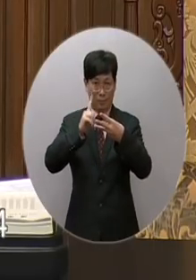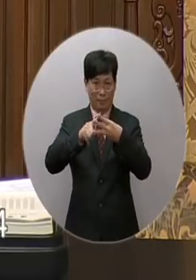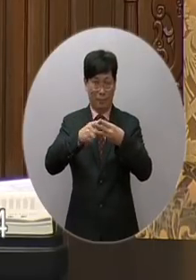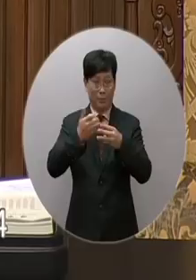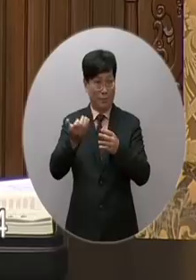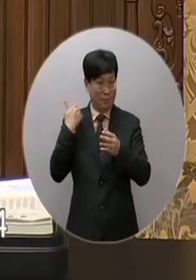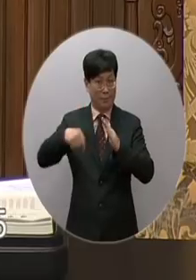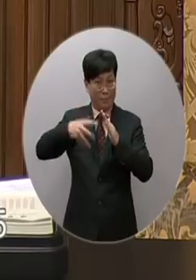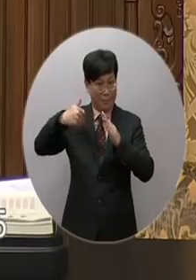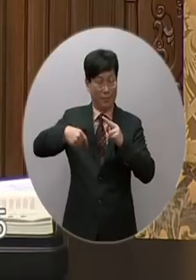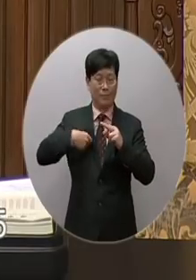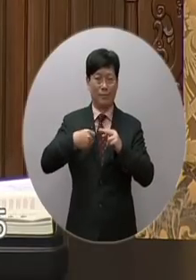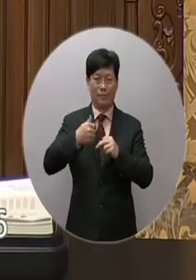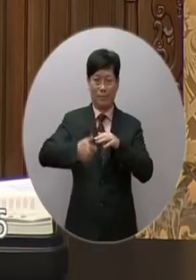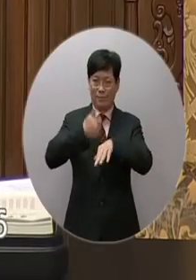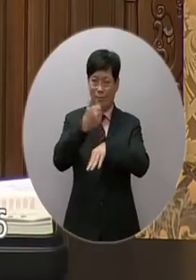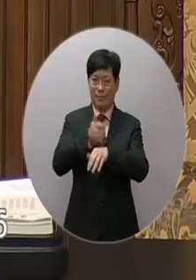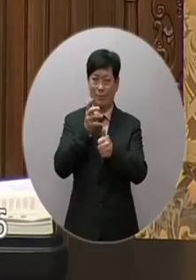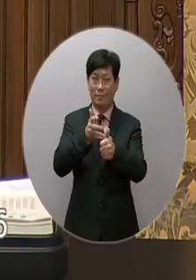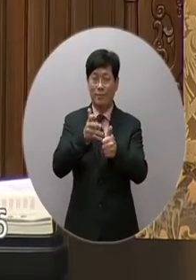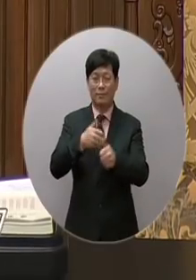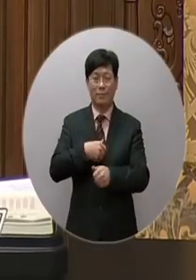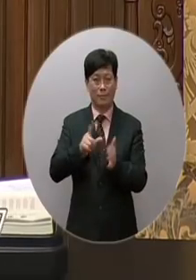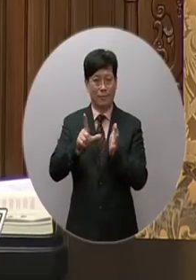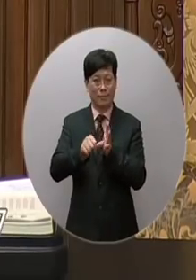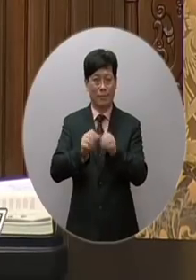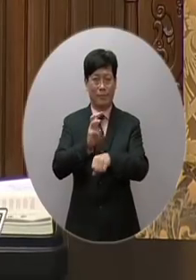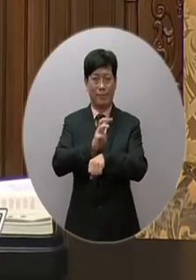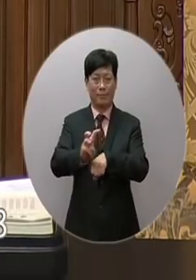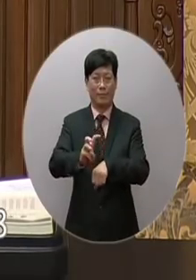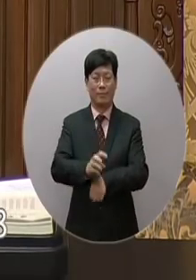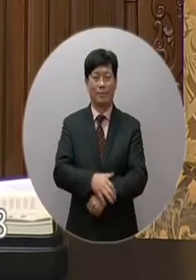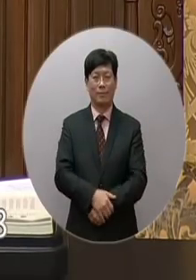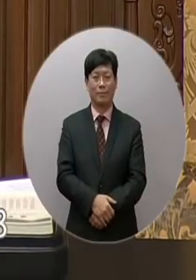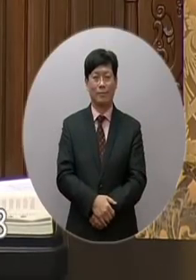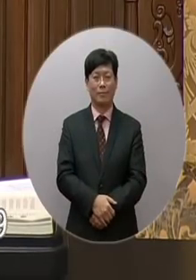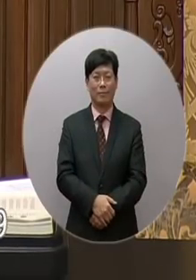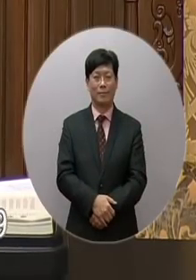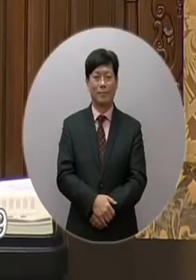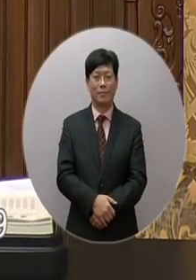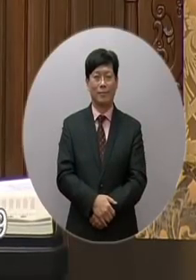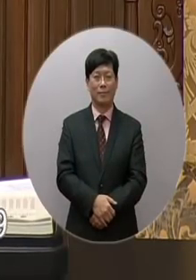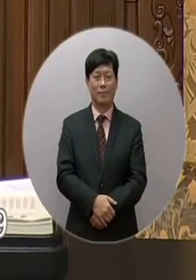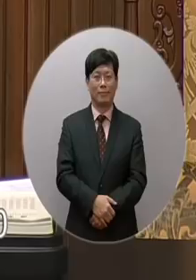前院长精评质询询答时间为30分钟。